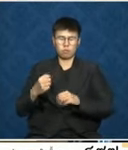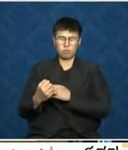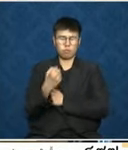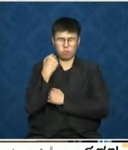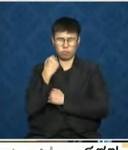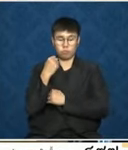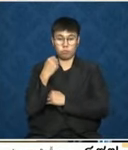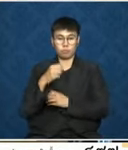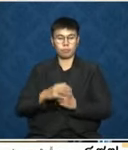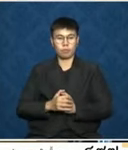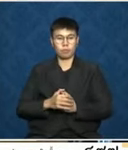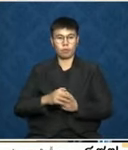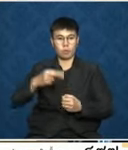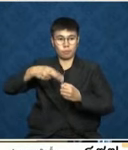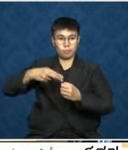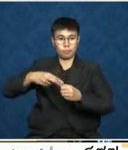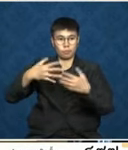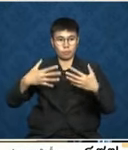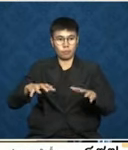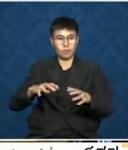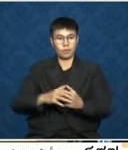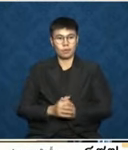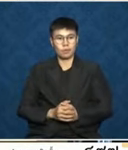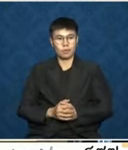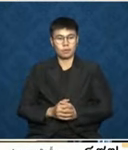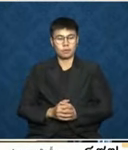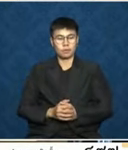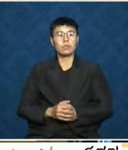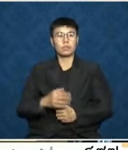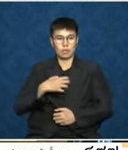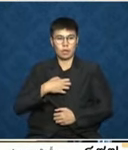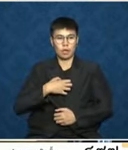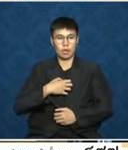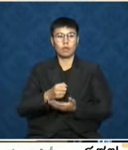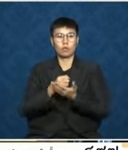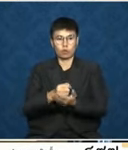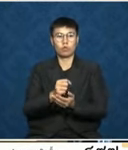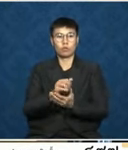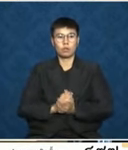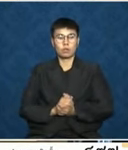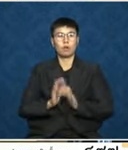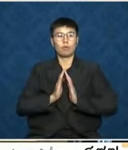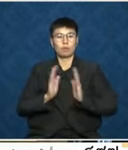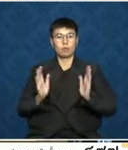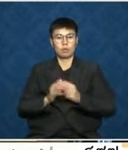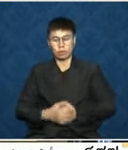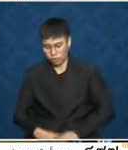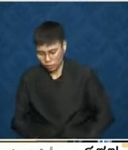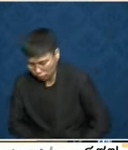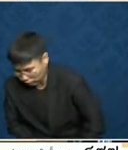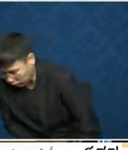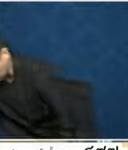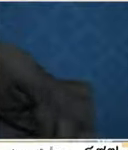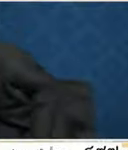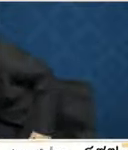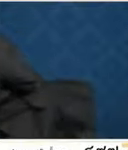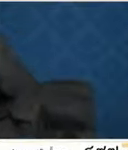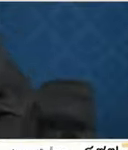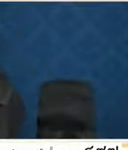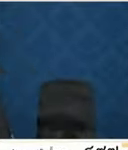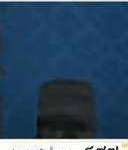หรือไม่หากไม่มีค่ะให้รีบนำกลับมาเพื่อเป็นการประหยัดพลังงานให้หน่วยงานรัฐแล้วก็โรงเรียนต่างๆค่ะขอบคุณค่ะ